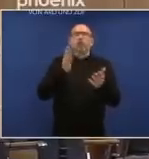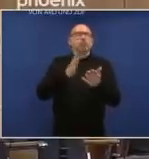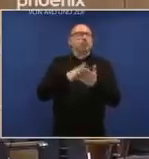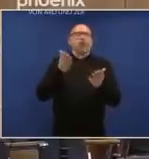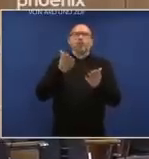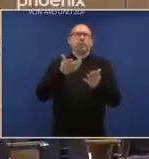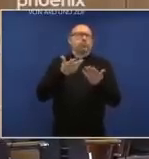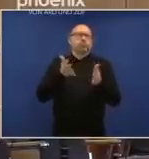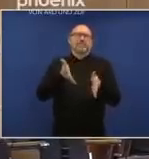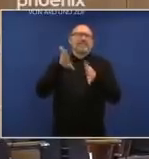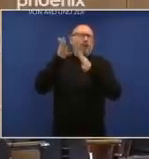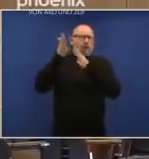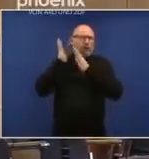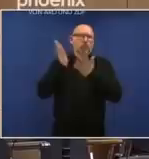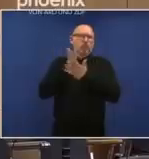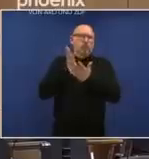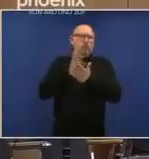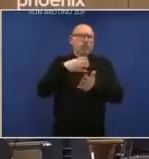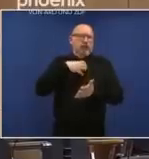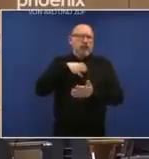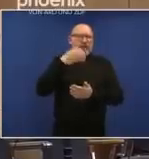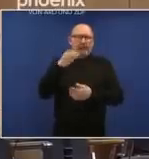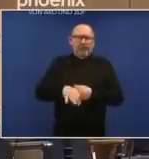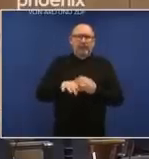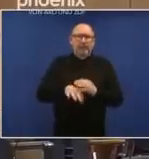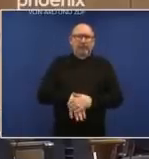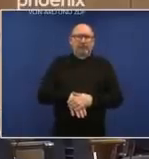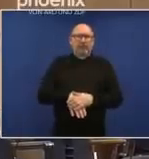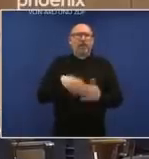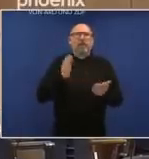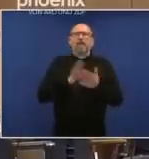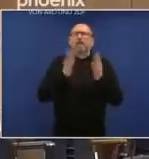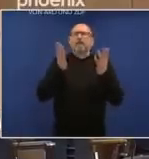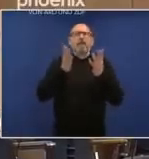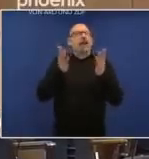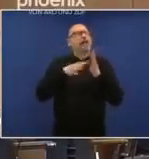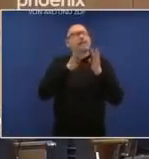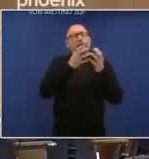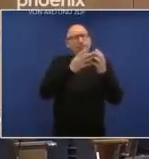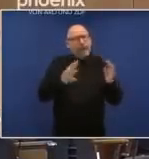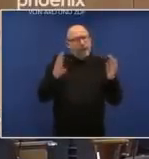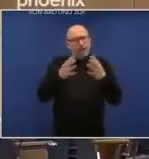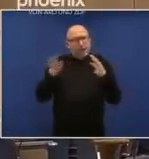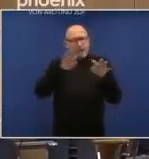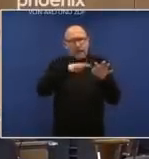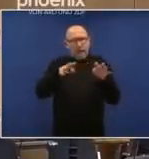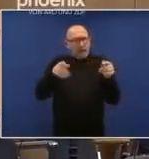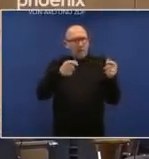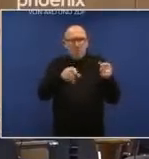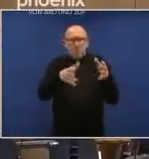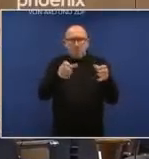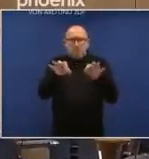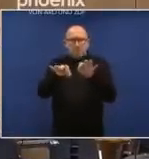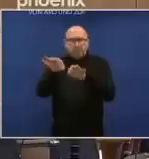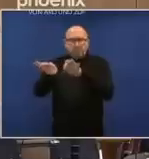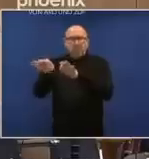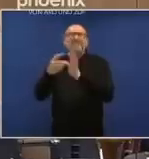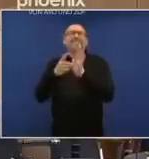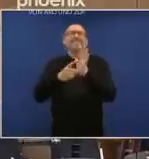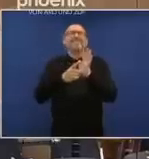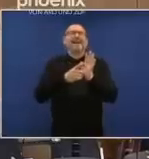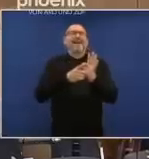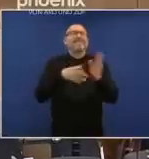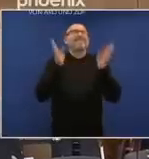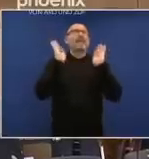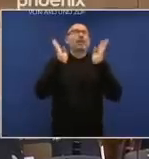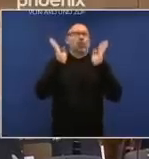krank waren. Es hieß, dass keine Panels erhoben wurden, dass das sehr, sehr wichtig wäre. Ich will es nicht ausführen, da war von einer